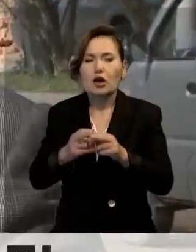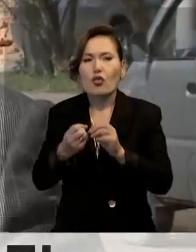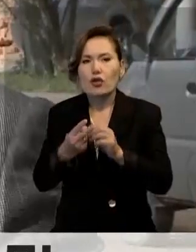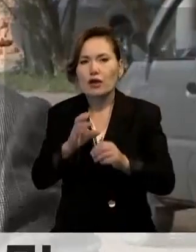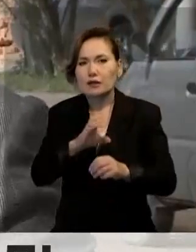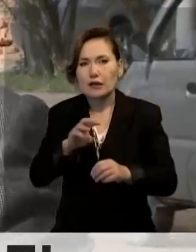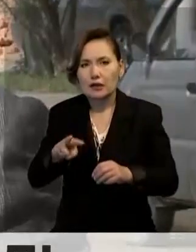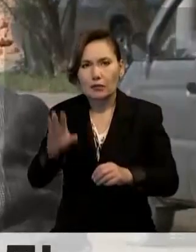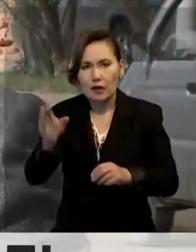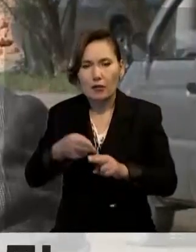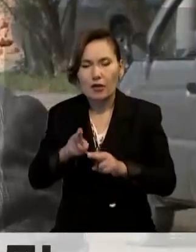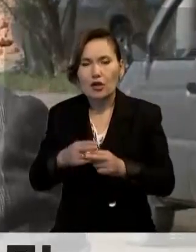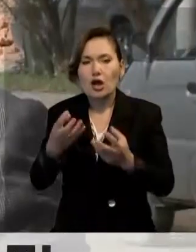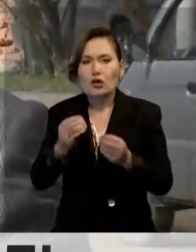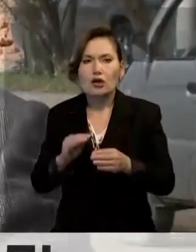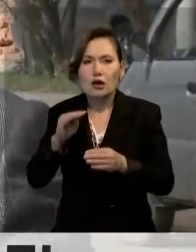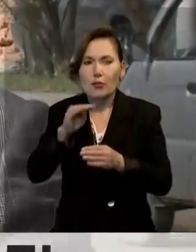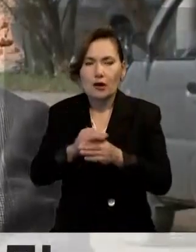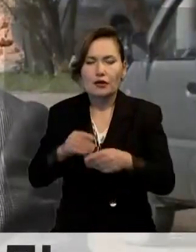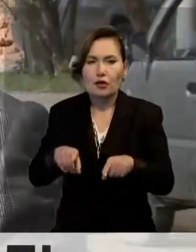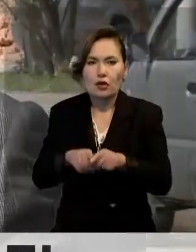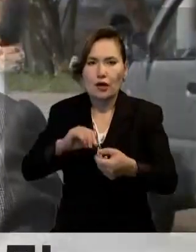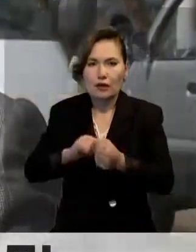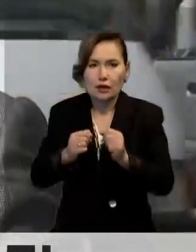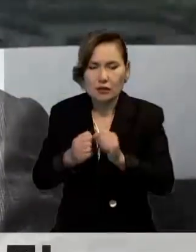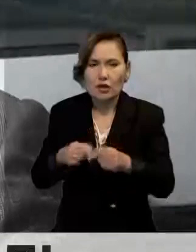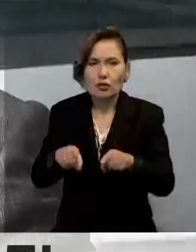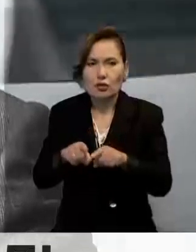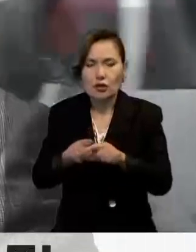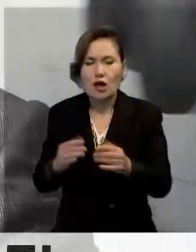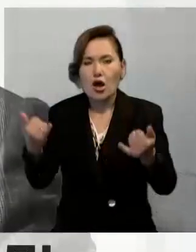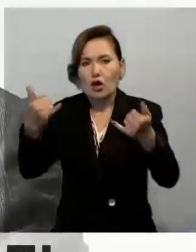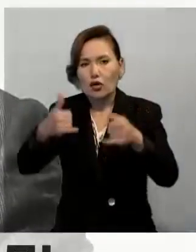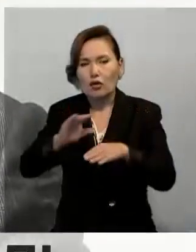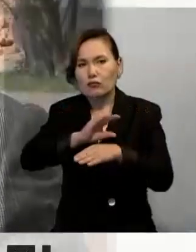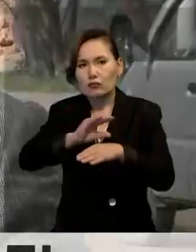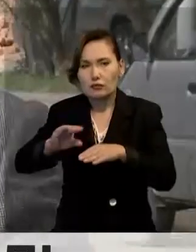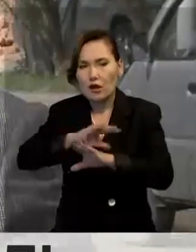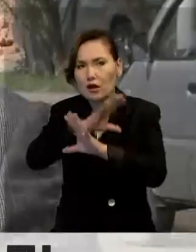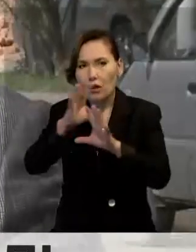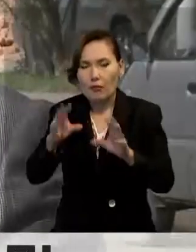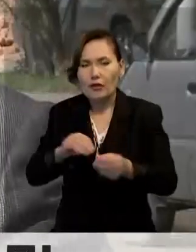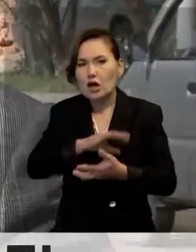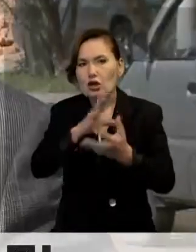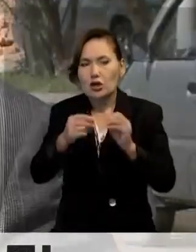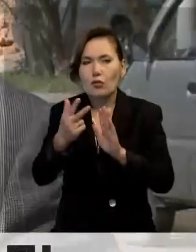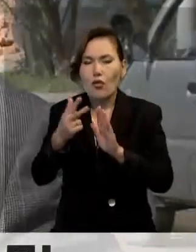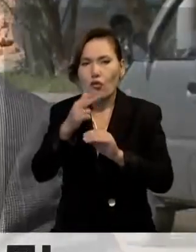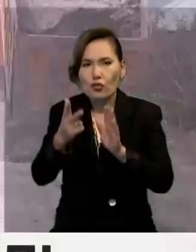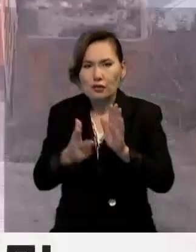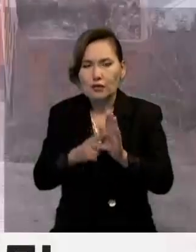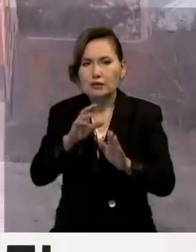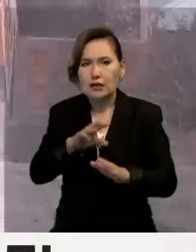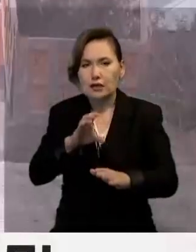болады. Оның бетінен мелкозернистый асфальт дейді. Оның 6 сантиметр. Жалпы 18 сантиметр асфальттың қалыңдығы